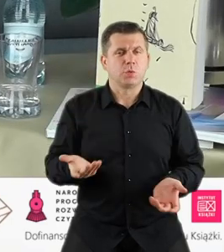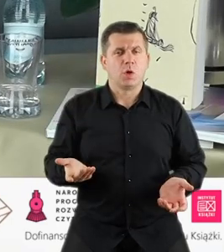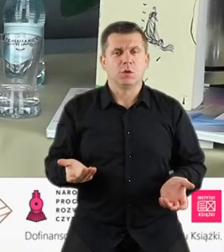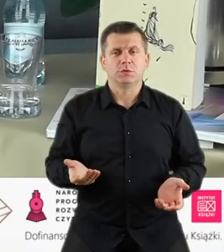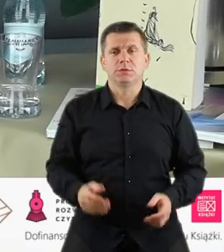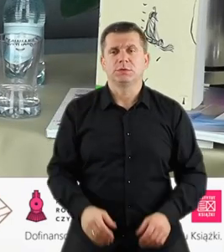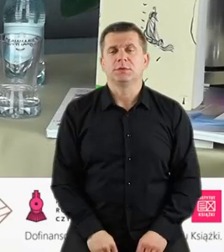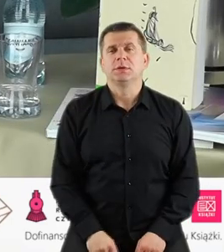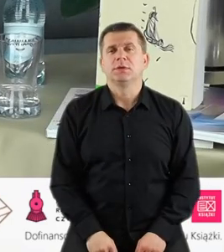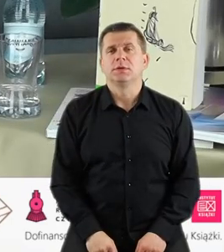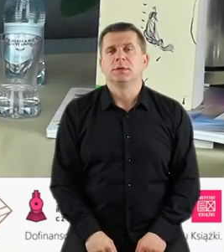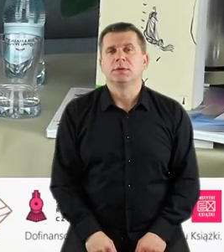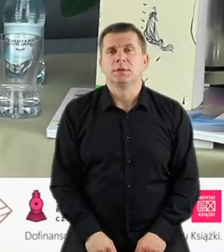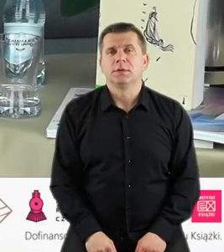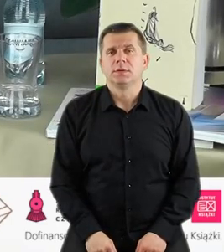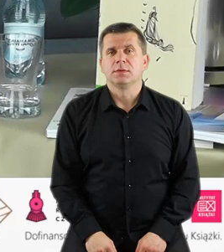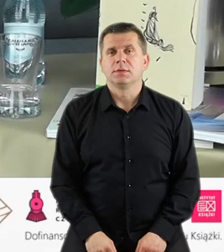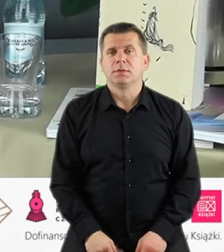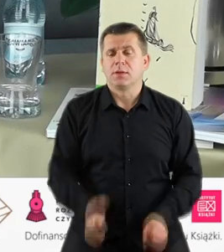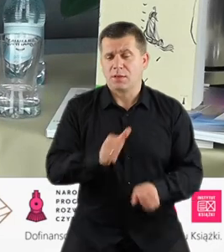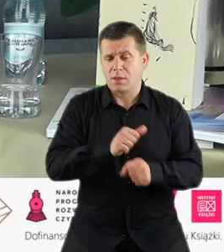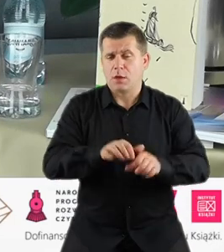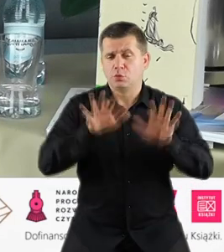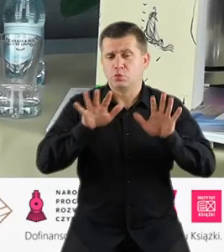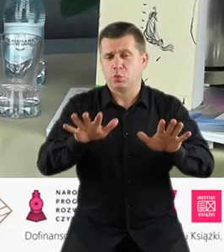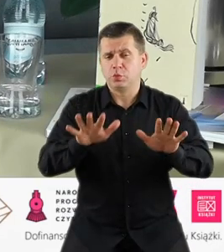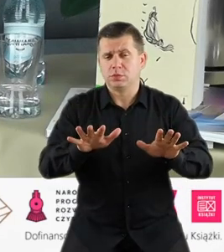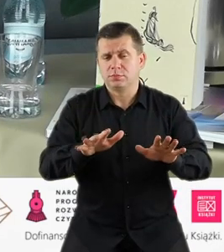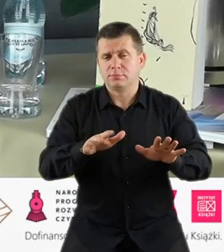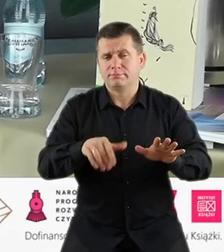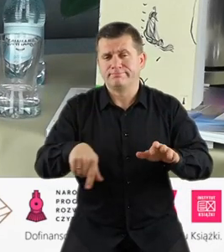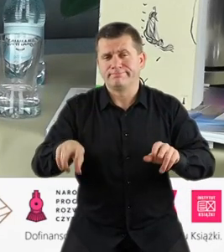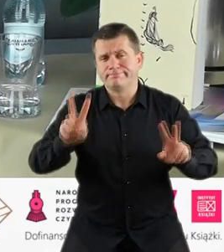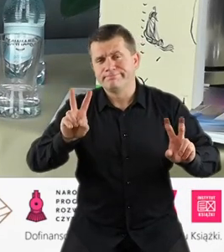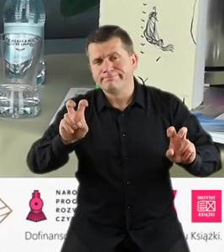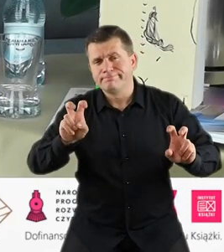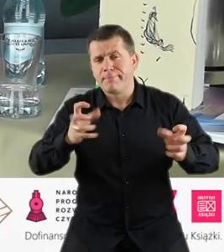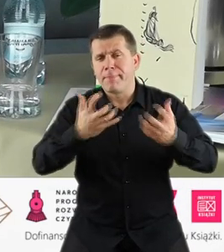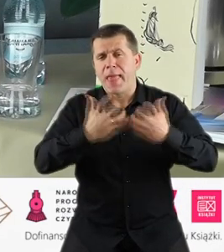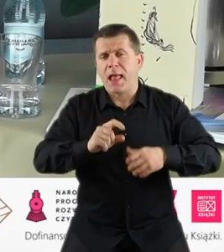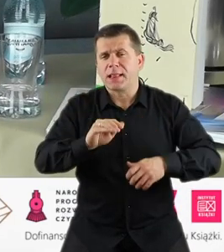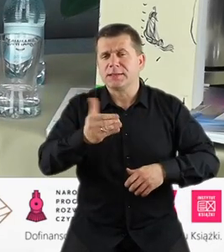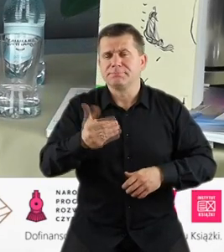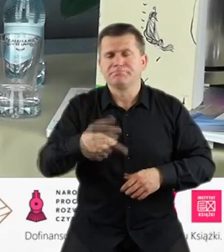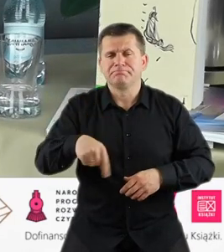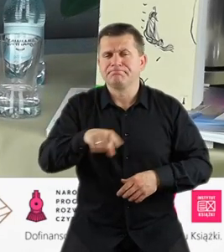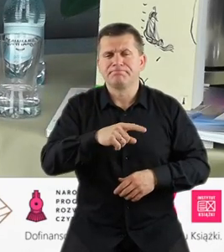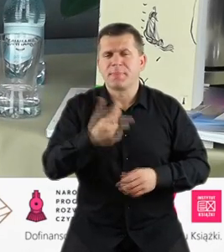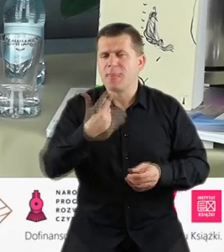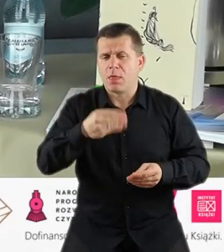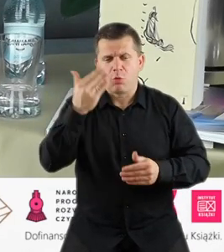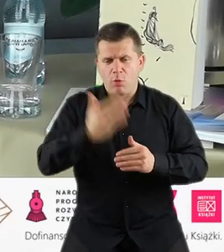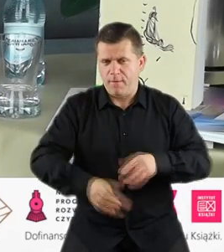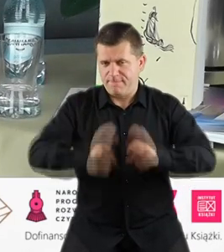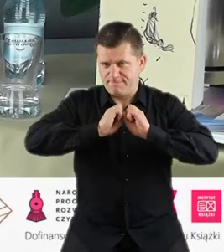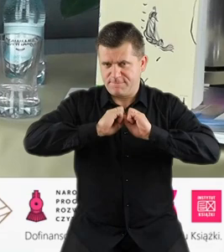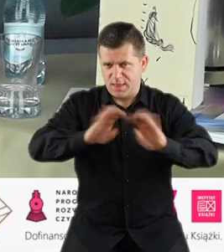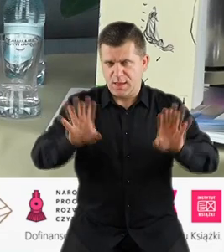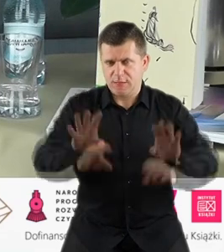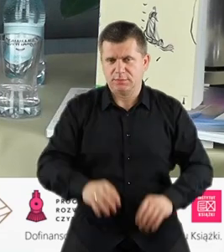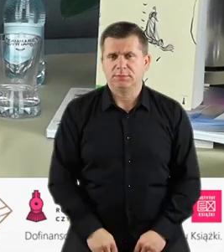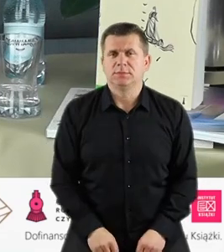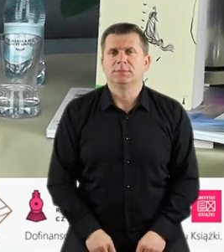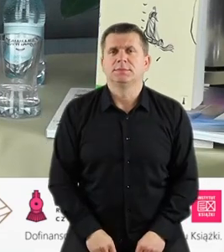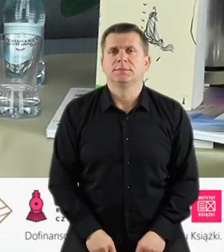Że jest sporo mechanizmów, które są tak naprawdę jeszcze nie do końca wyjaśnione i